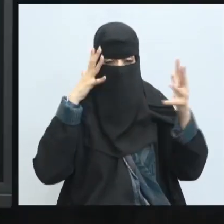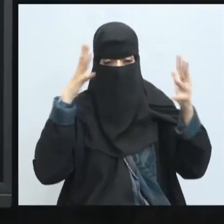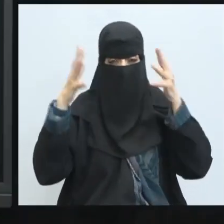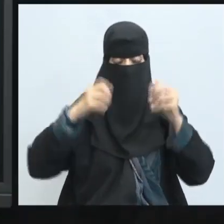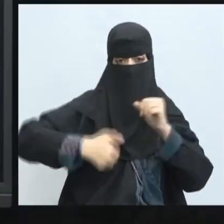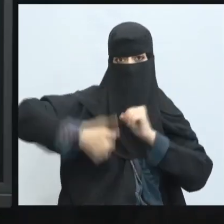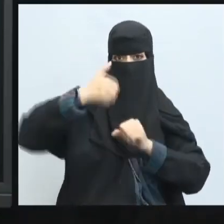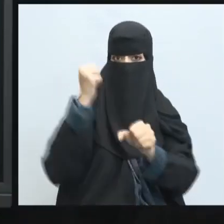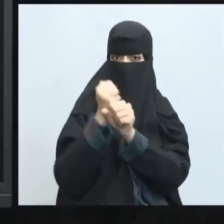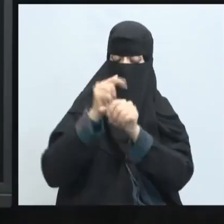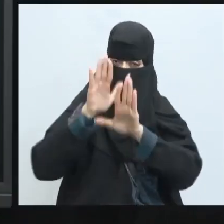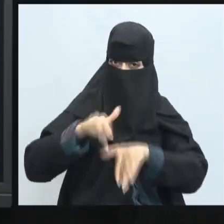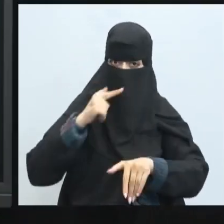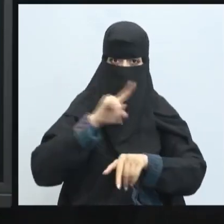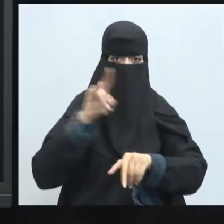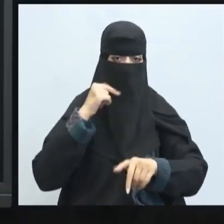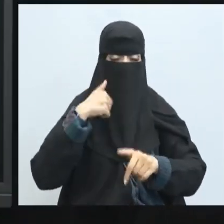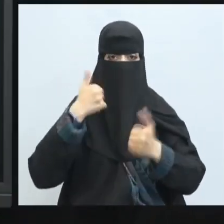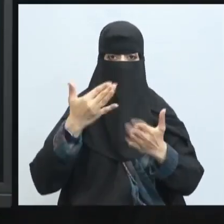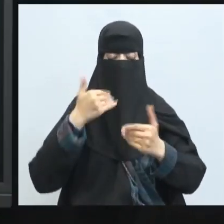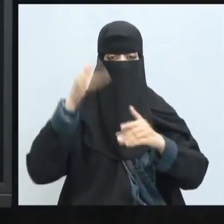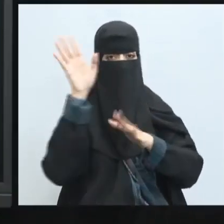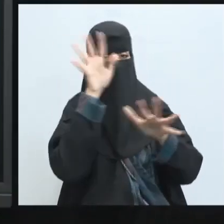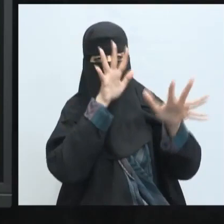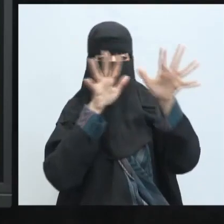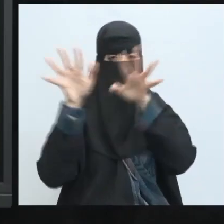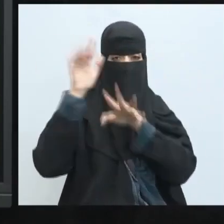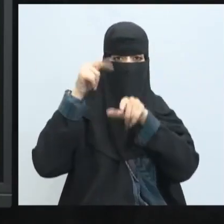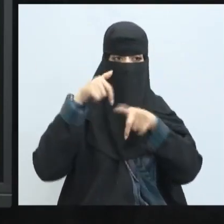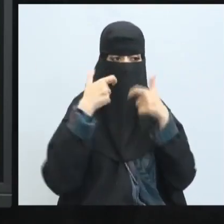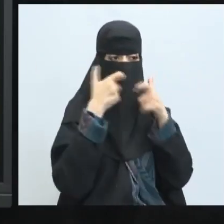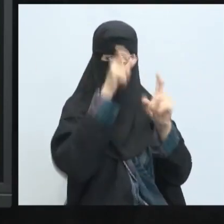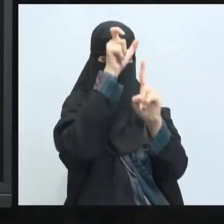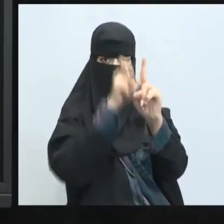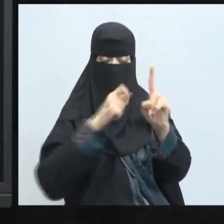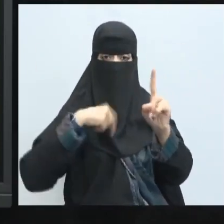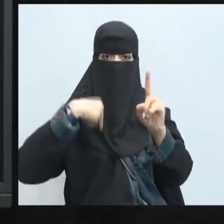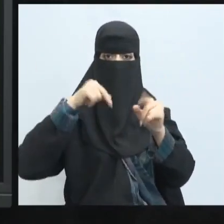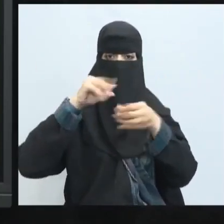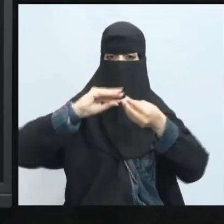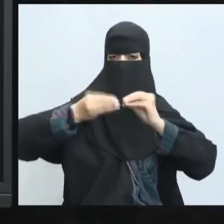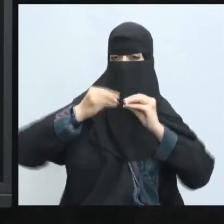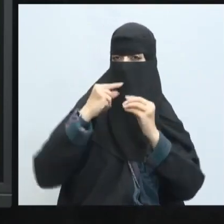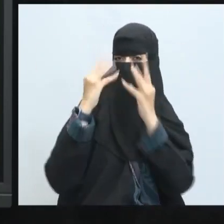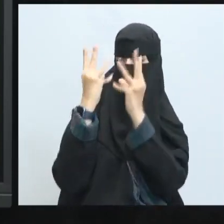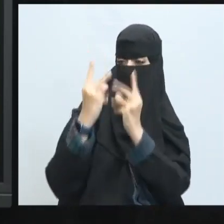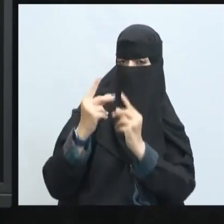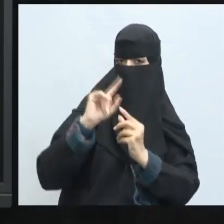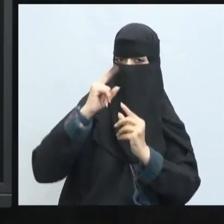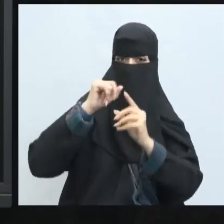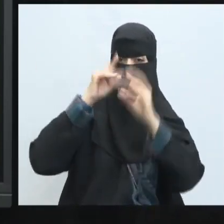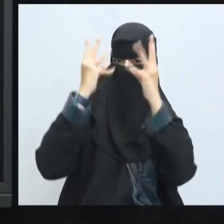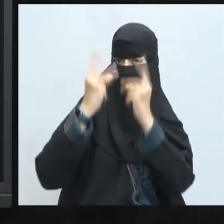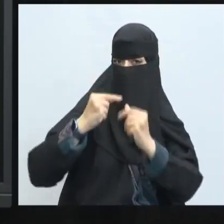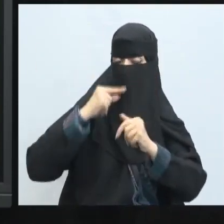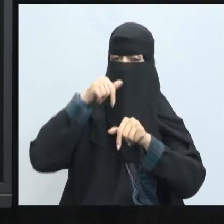العمل هي التي لا يوجد فيها تشتت او تشتيت لانتباه الموظف مثلا بوضع الوان غير مناسبه او قد